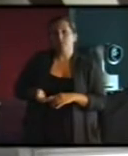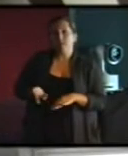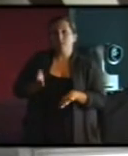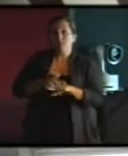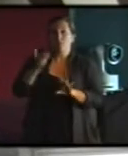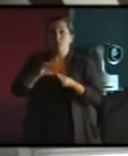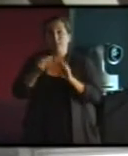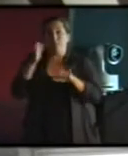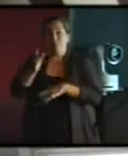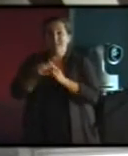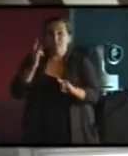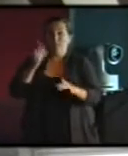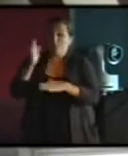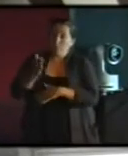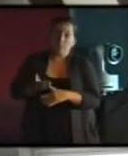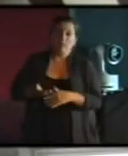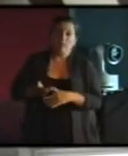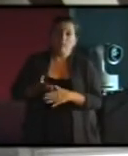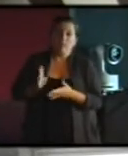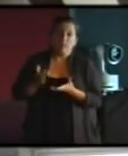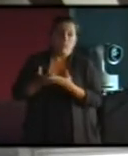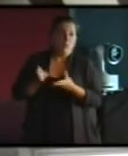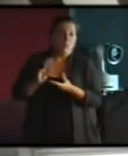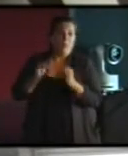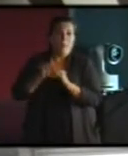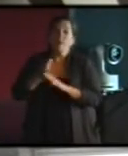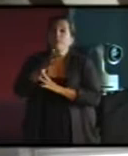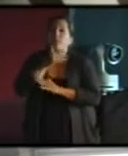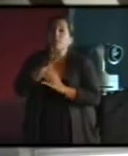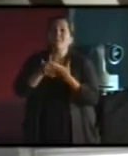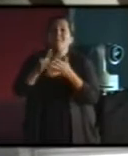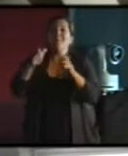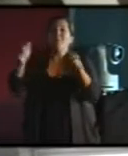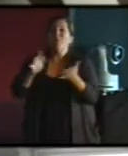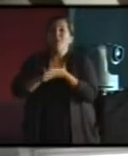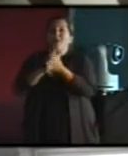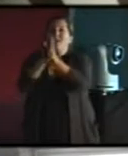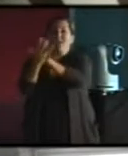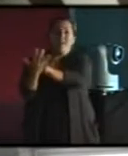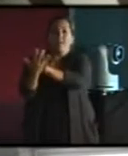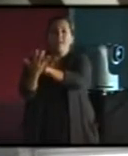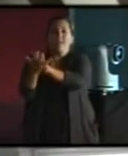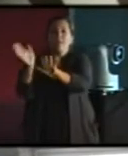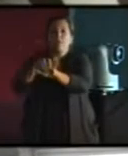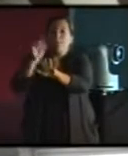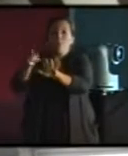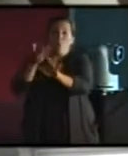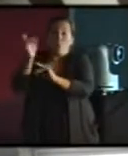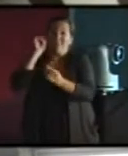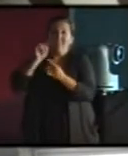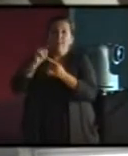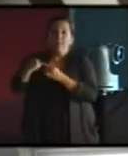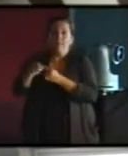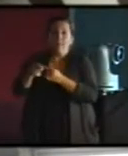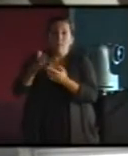à une autre histoire importante, et je crois qu'on ne peut pas aborder la question de la reconversion des patrimoines sans au moins l'aborder, qui est celle